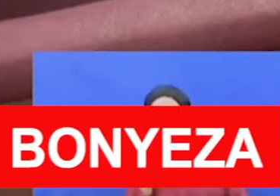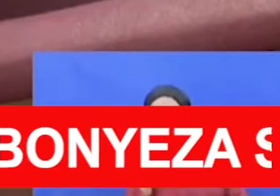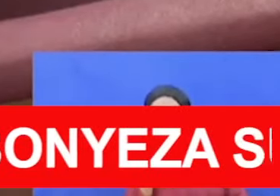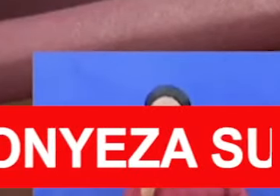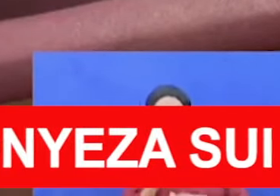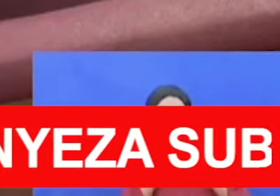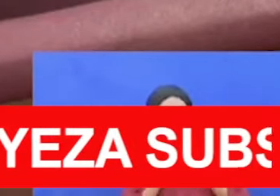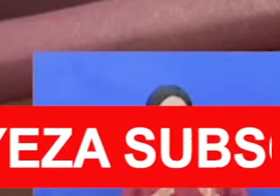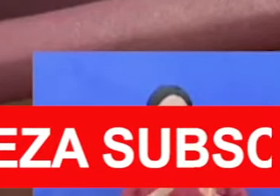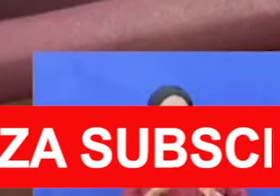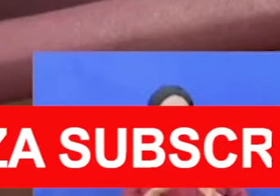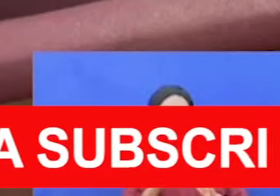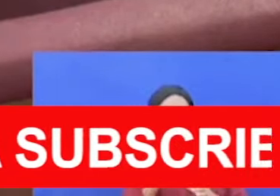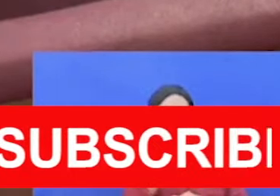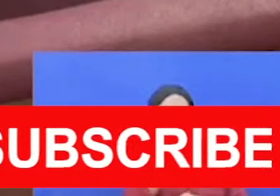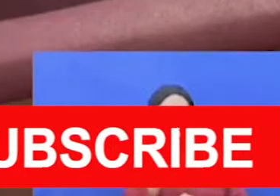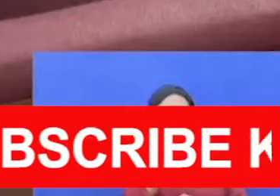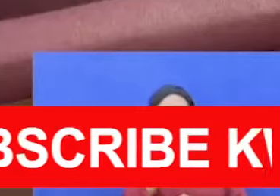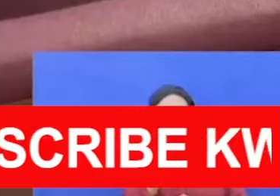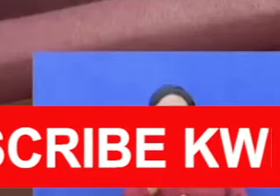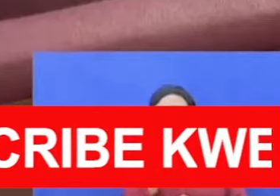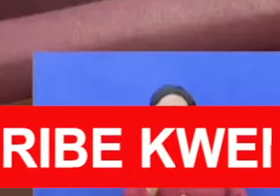Kulikuwa na mheshimiwa Getere na aliomba Getere.